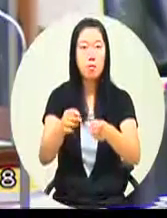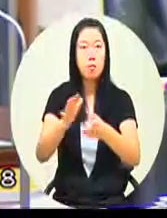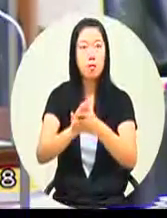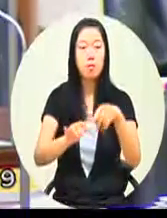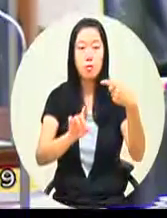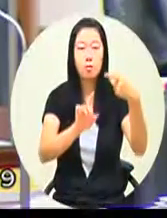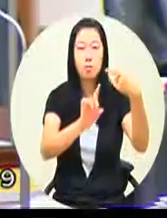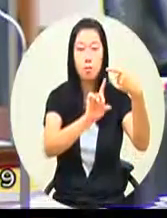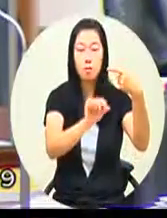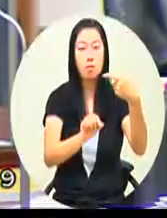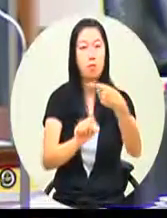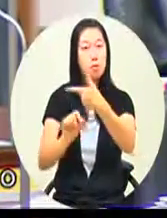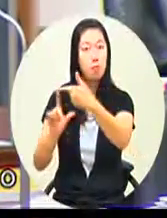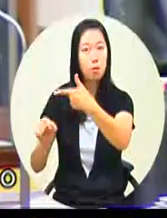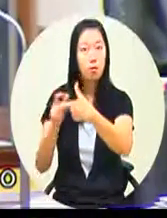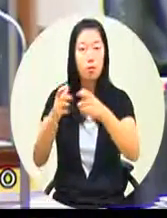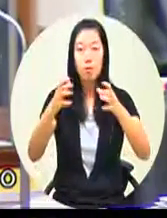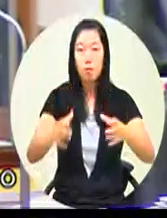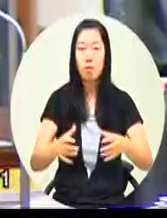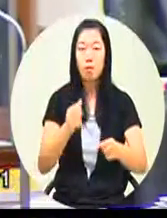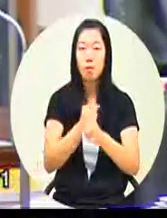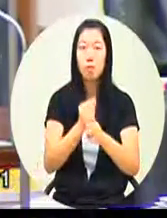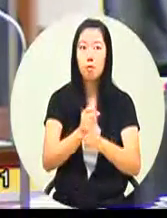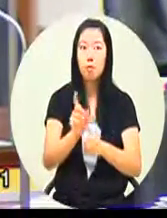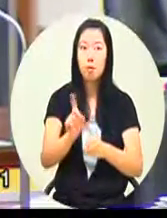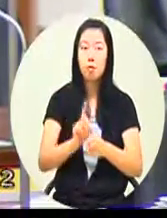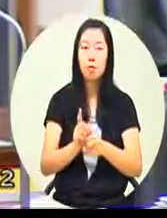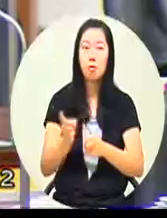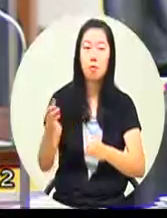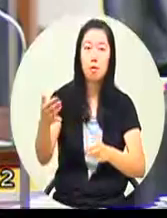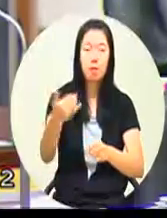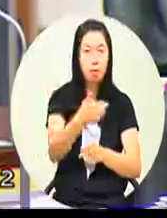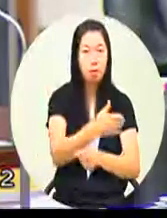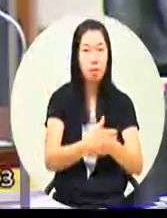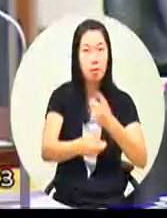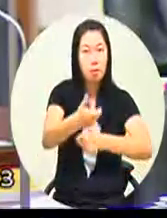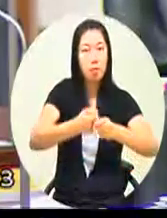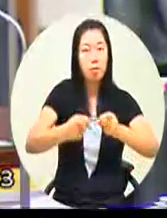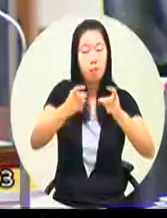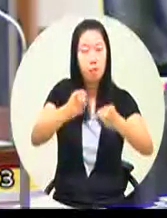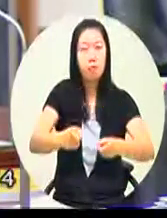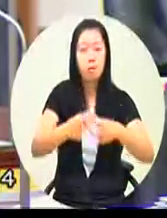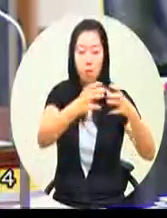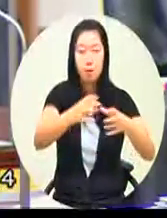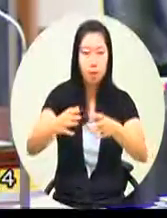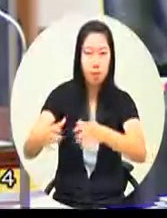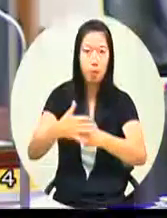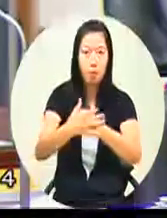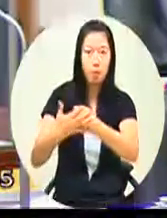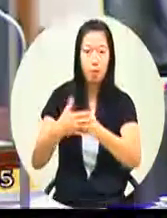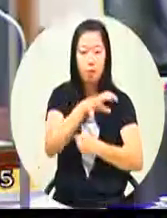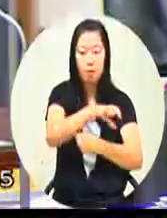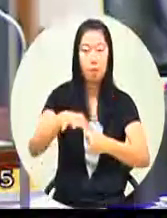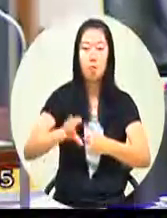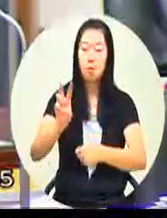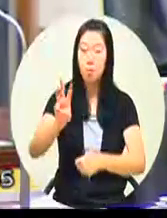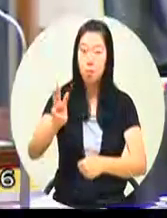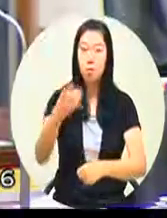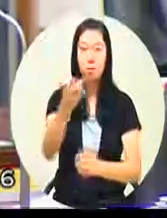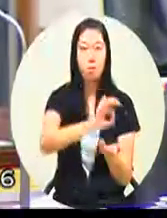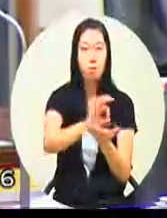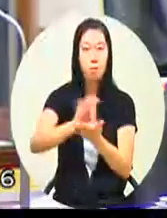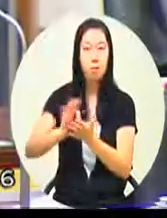105年1月到6月，好办理我们的渔港设施的新建维护啦，哈，总共就有33处了。你总共花费